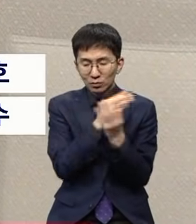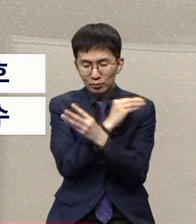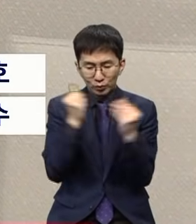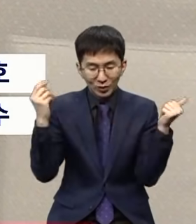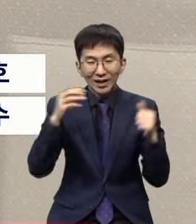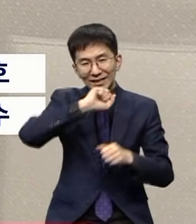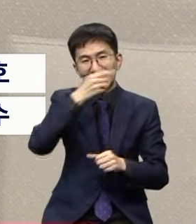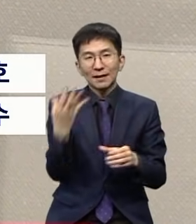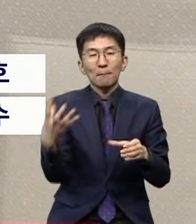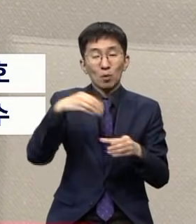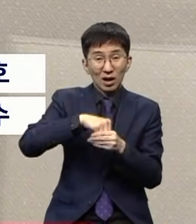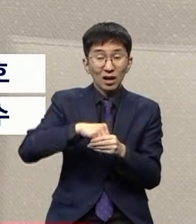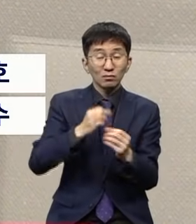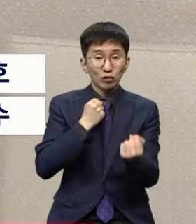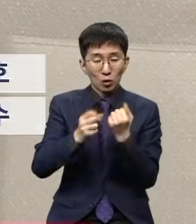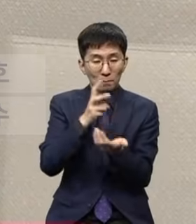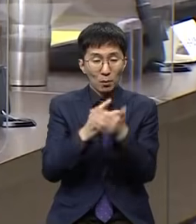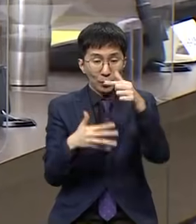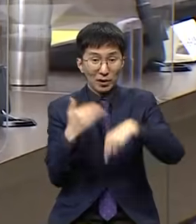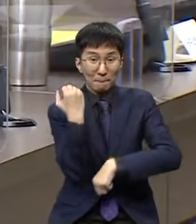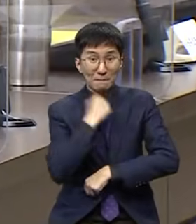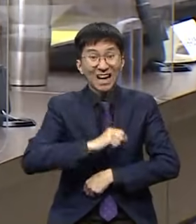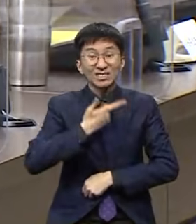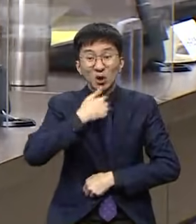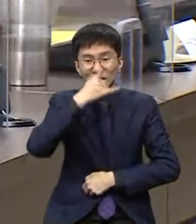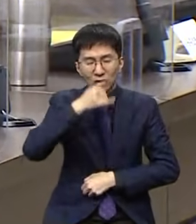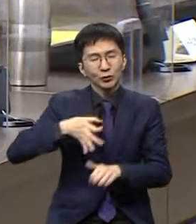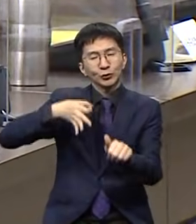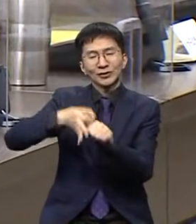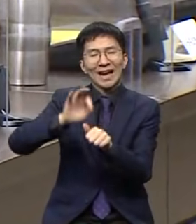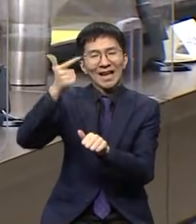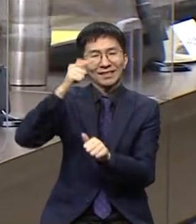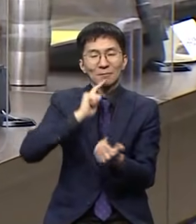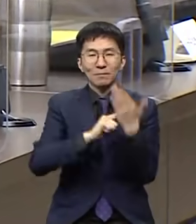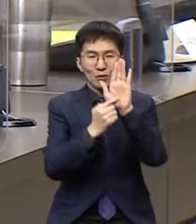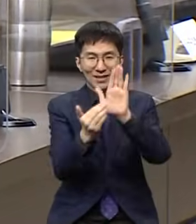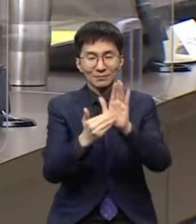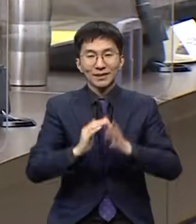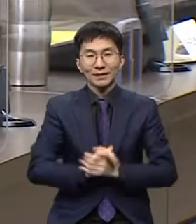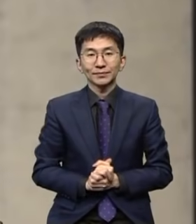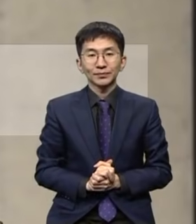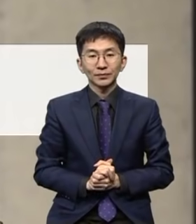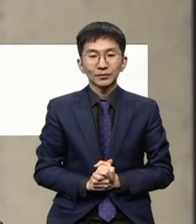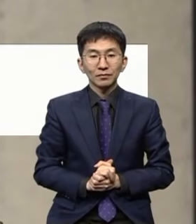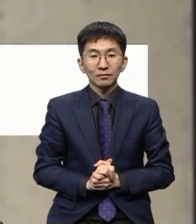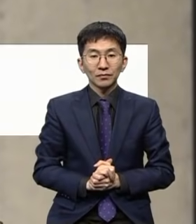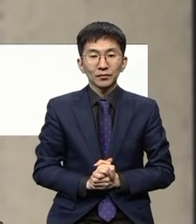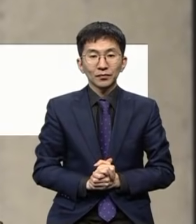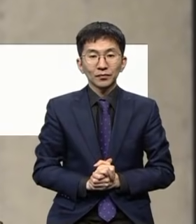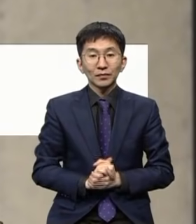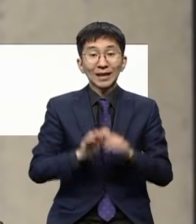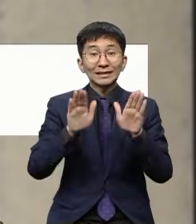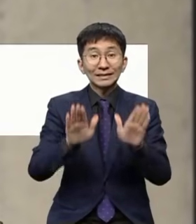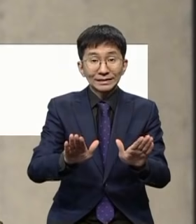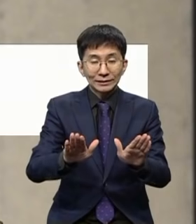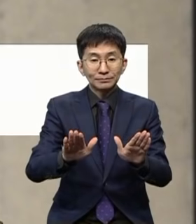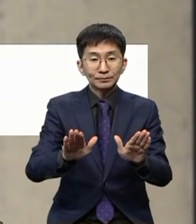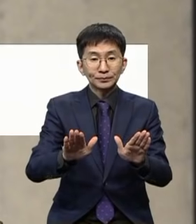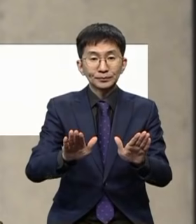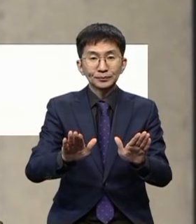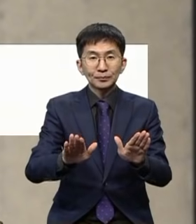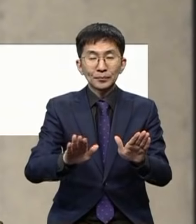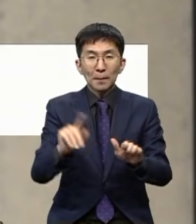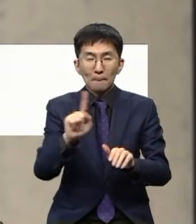위반한 업소는 이번 4차 재난지원금 대상에서 제외할 방침입니다. 현재 시행 중인 원 스트라이크